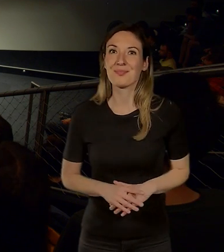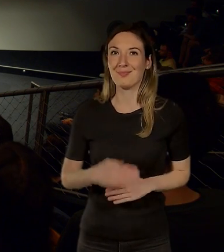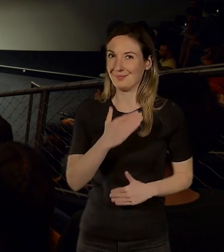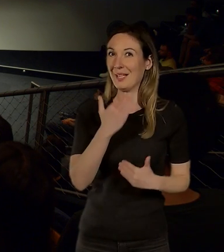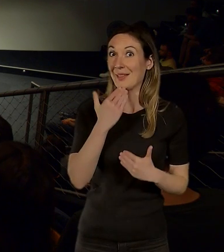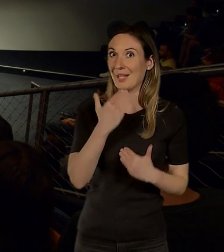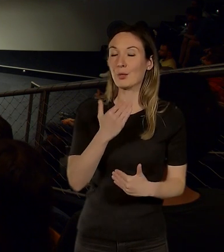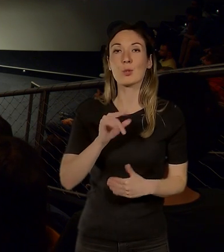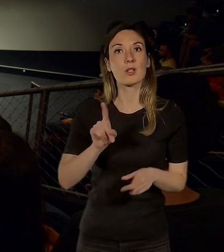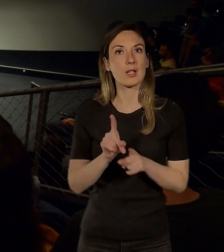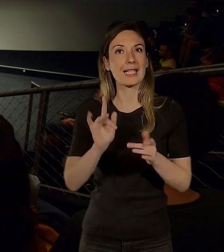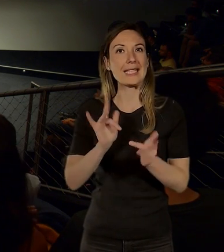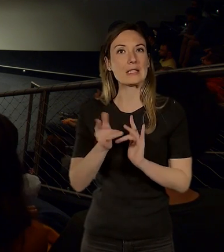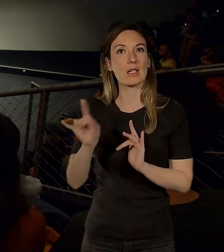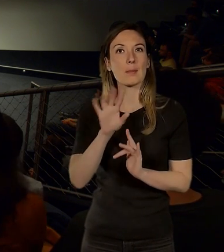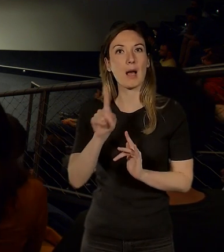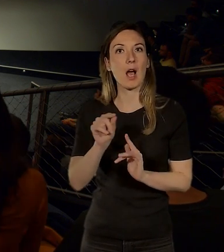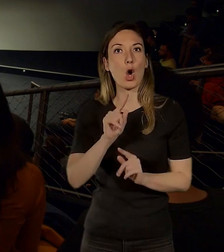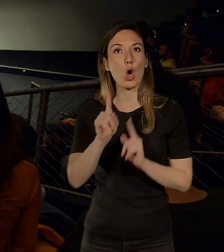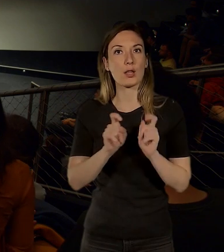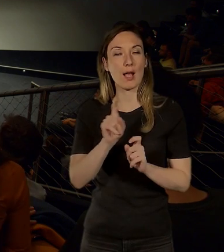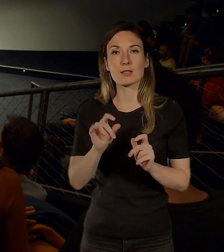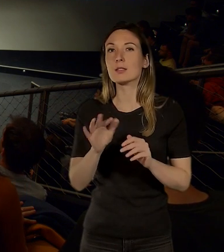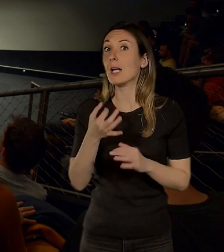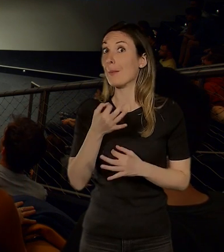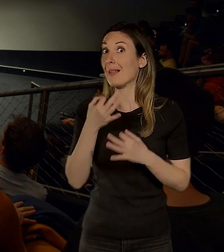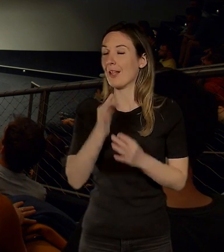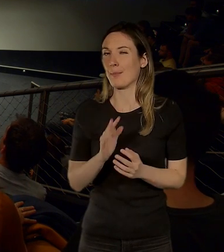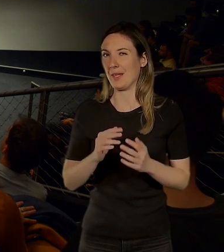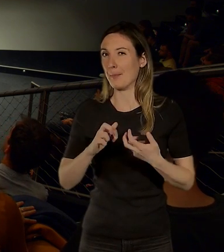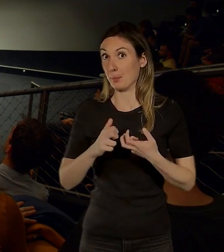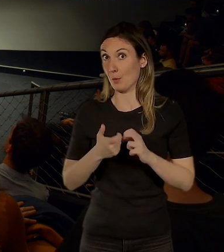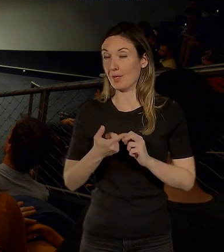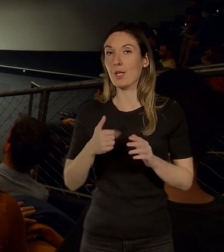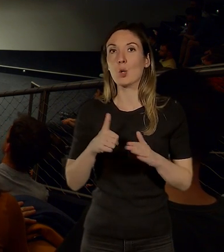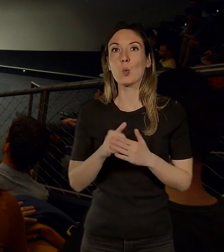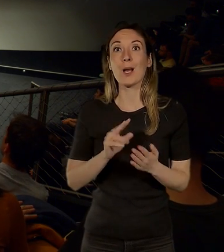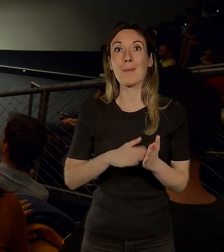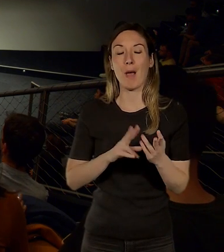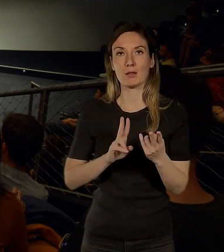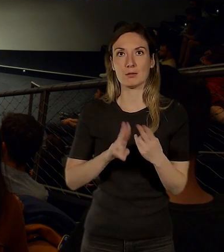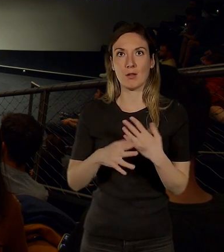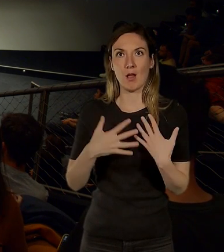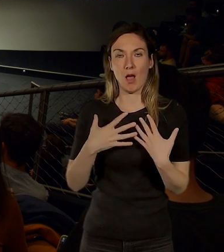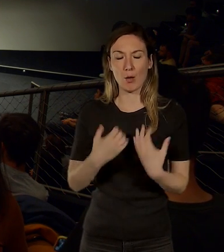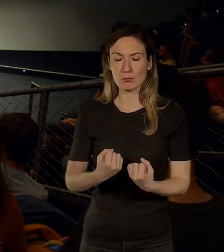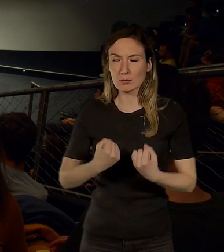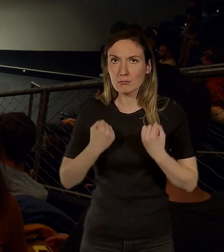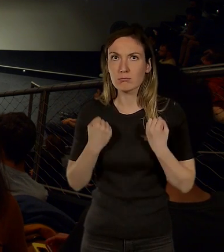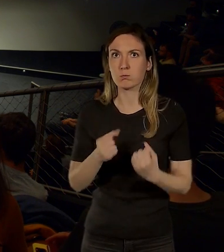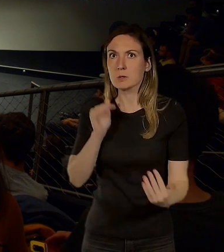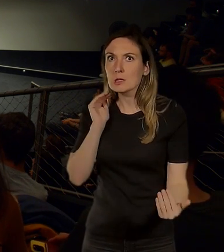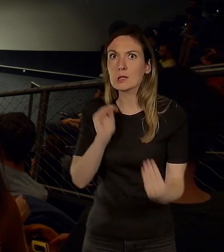několikrát dotaz. Vnímáte jako problém, že silná individuálně automobilová doprava na magistrále často blokuje IZS nebo i